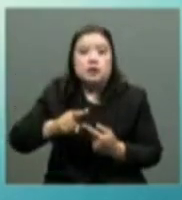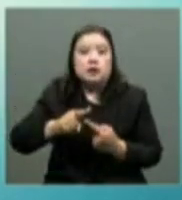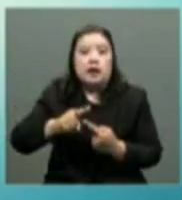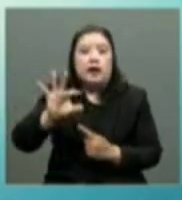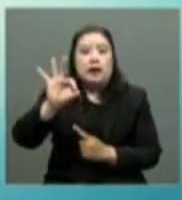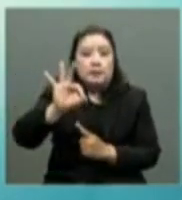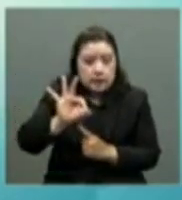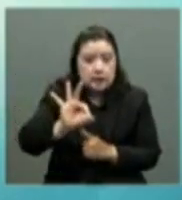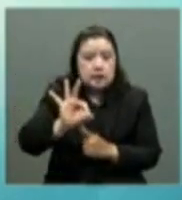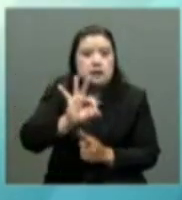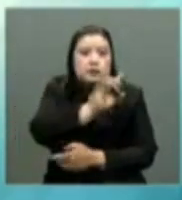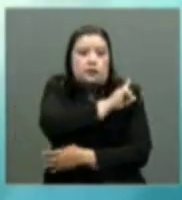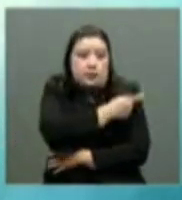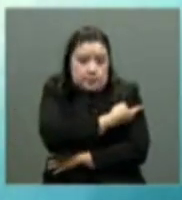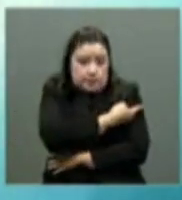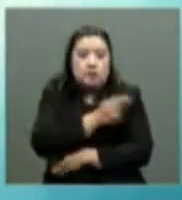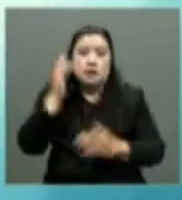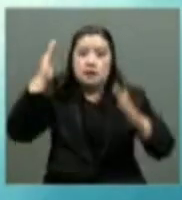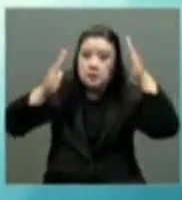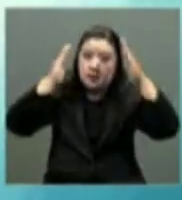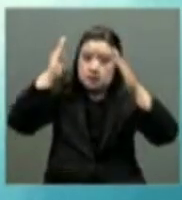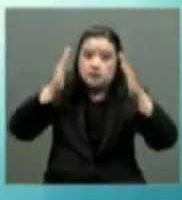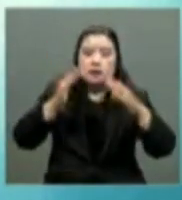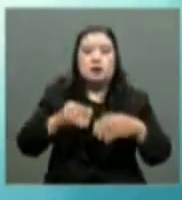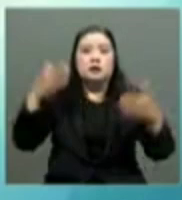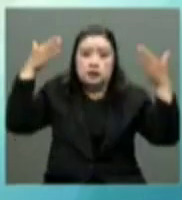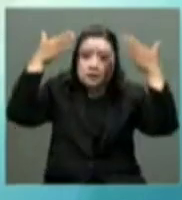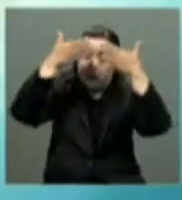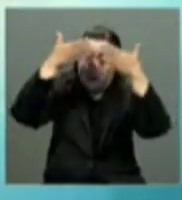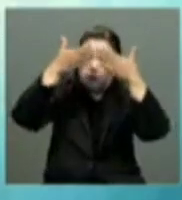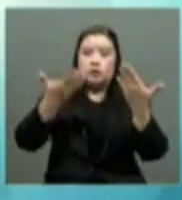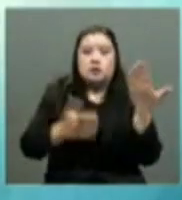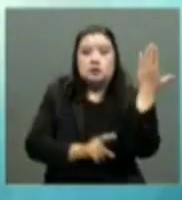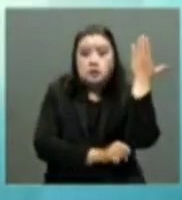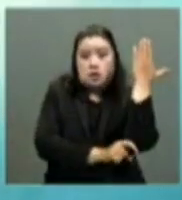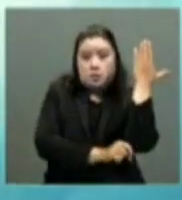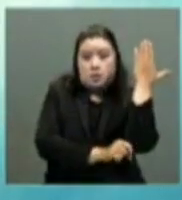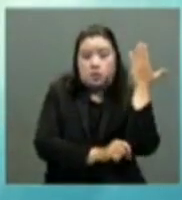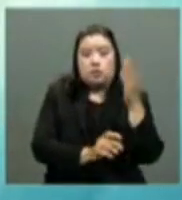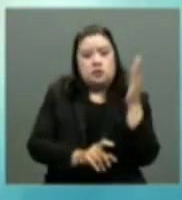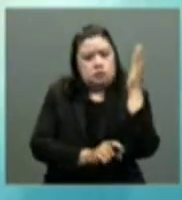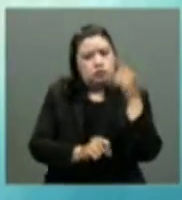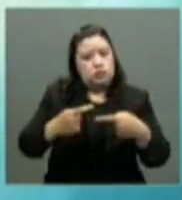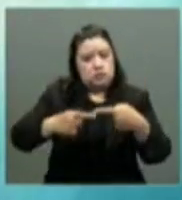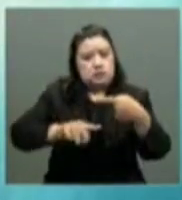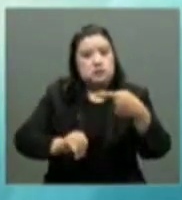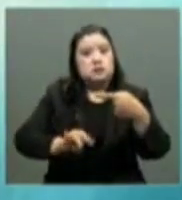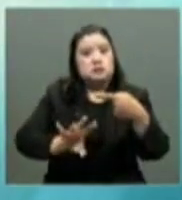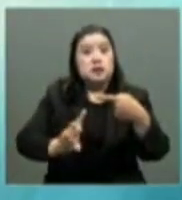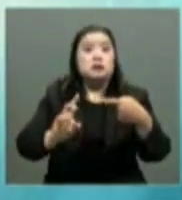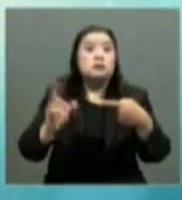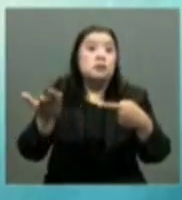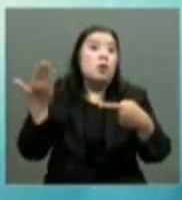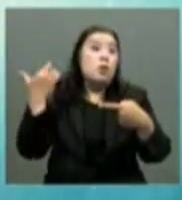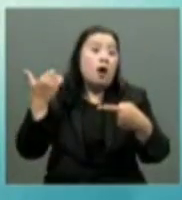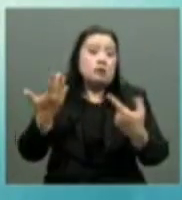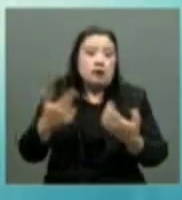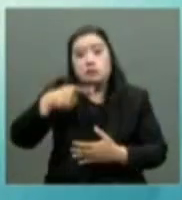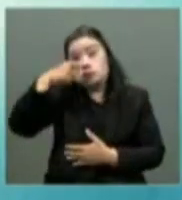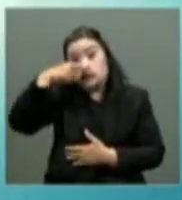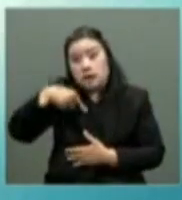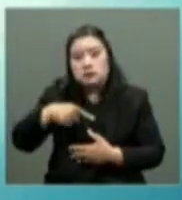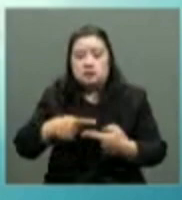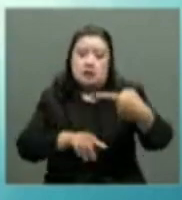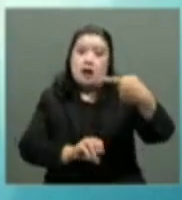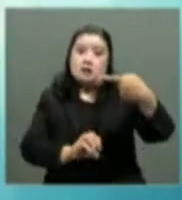ถานฟิลิปปินส์มาเลเซียอินโดนีเซียสิงคโปร์นี่อยู่อันดับ47นะครับเมื่อวานนี้แล้วก็ประเทศไทยเราอยู่